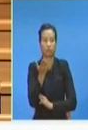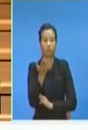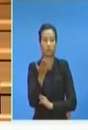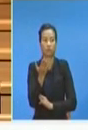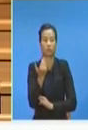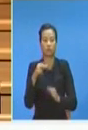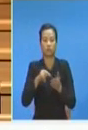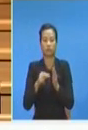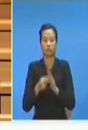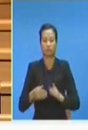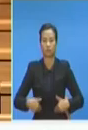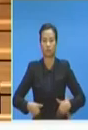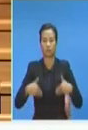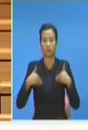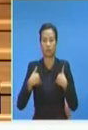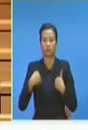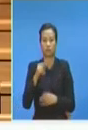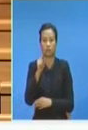เสียชีวิต